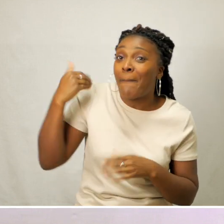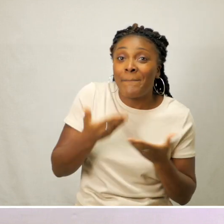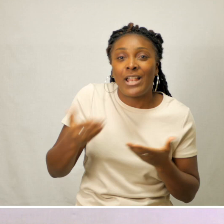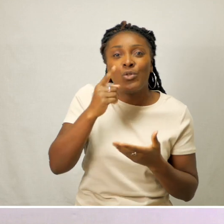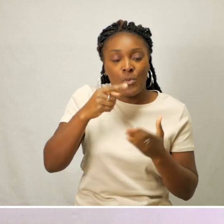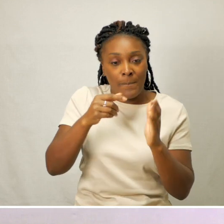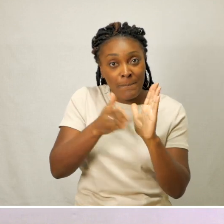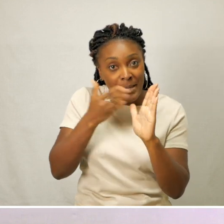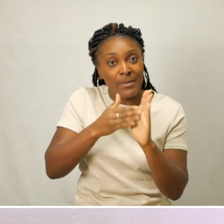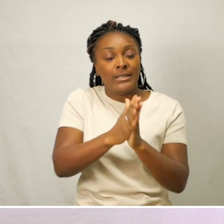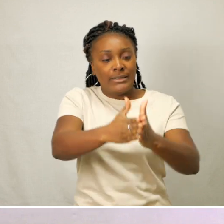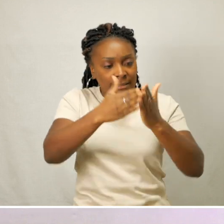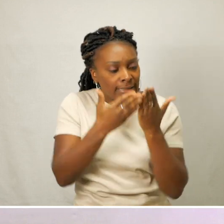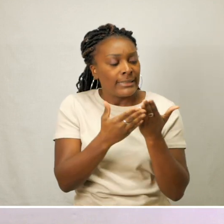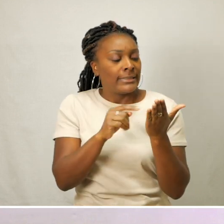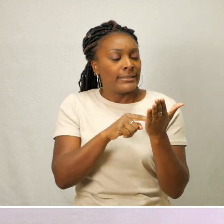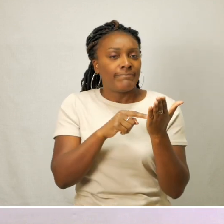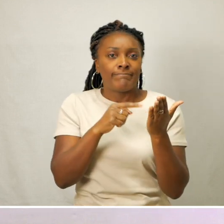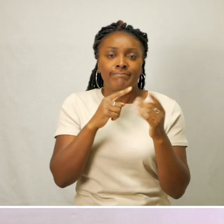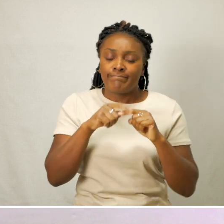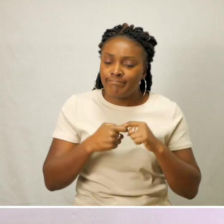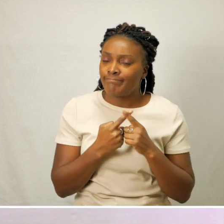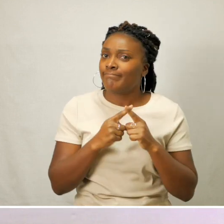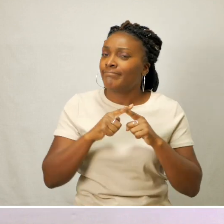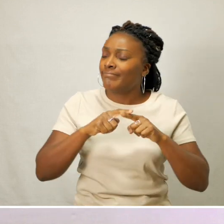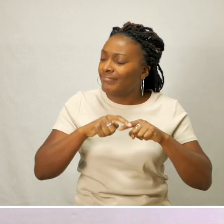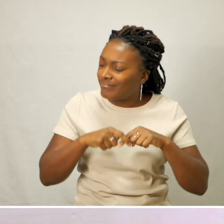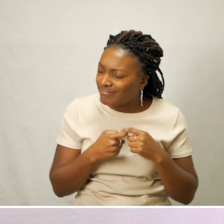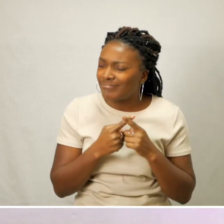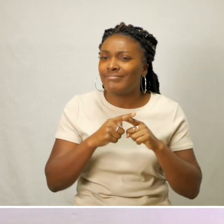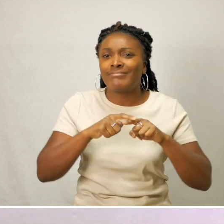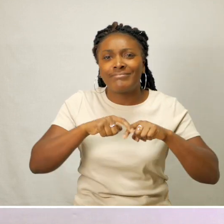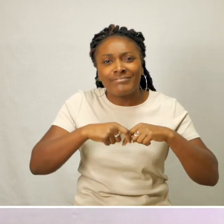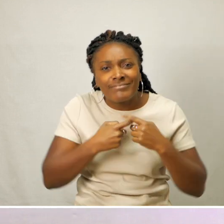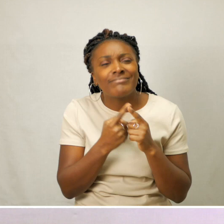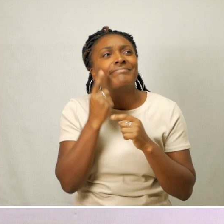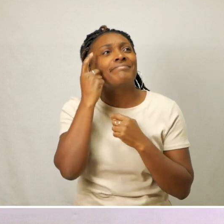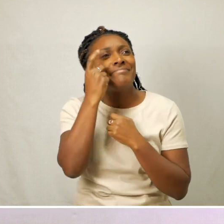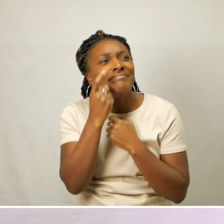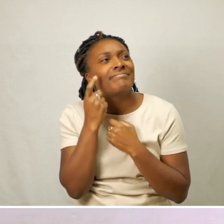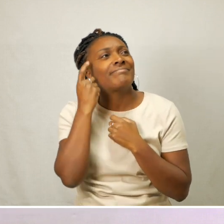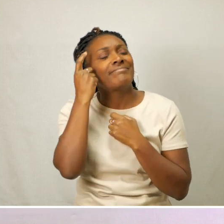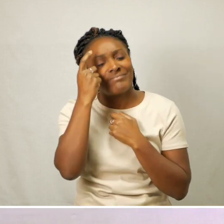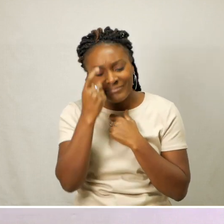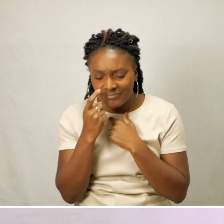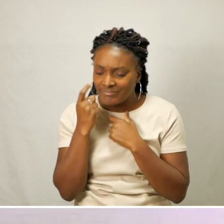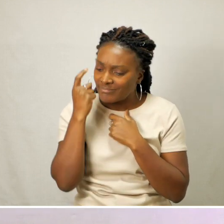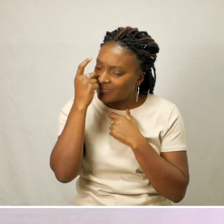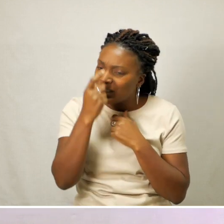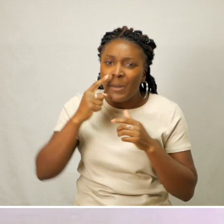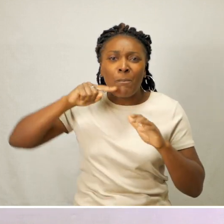sa parole, c'est-à-dire à la repasser dans notre cœur, à la scruter, à aller en profondeur, à demander